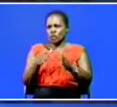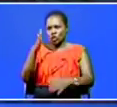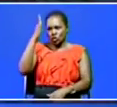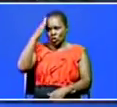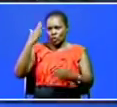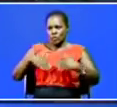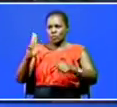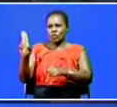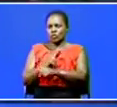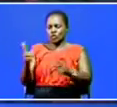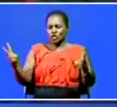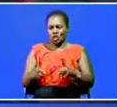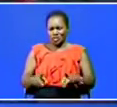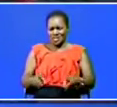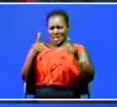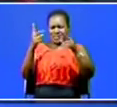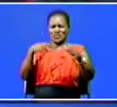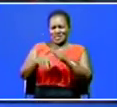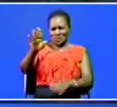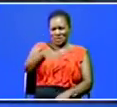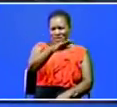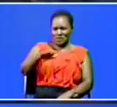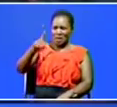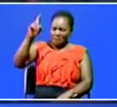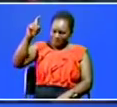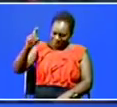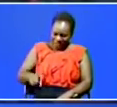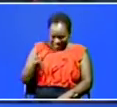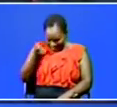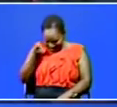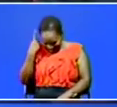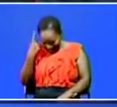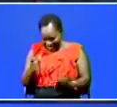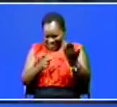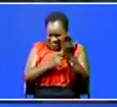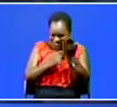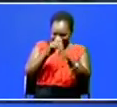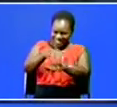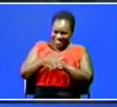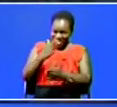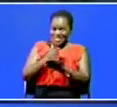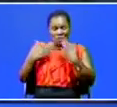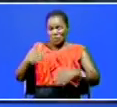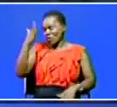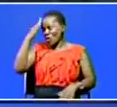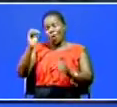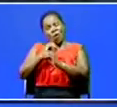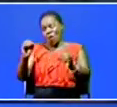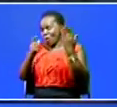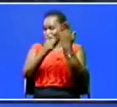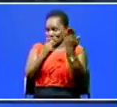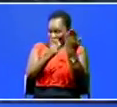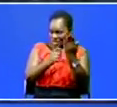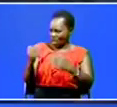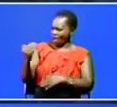wale walitumia njia ya mkato kufika bunge, kwa sababu ni sharti mtu aelewe Kiswahili na Kizungu. Na kuna watu hapa wajui Kiswahili. Sasa